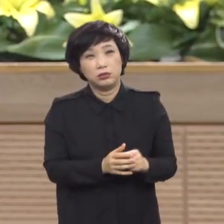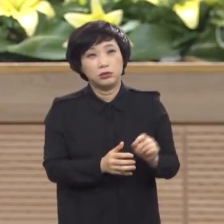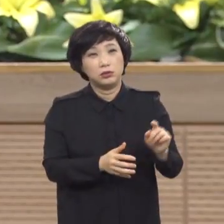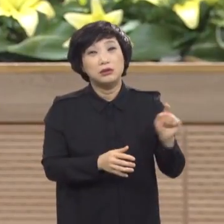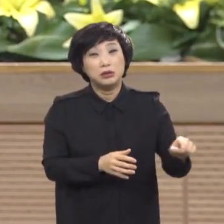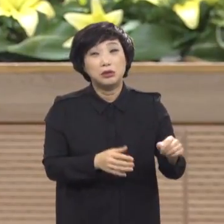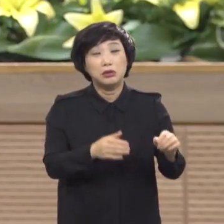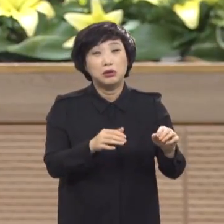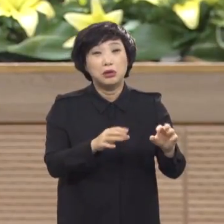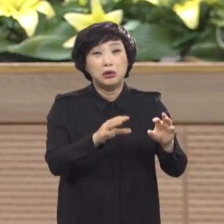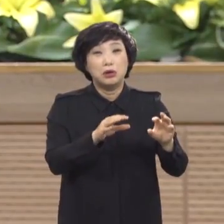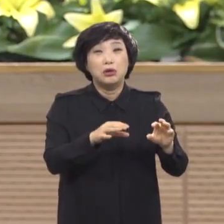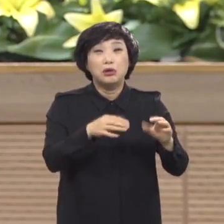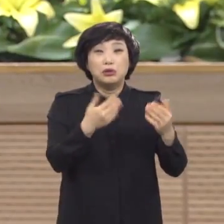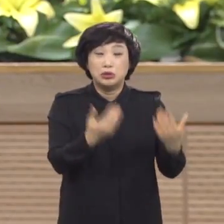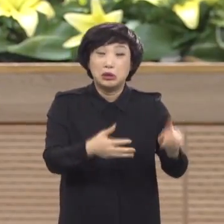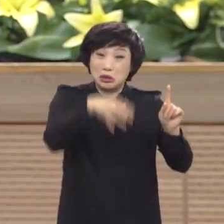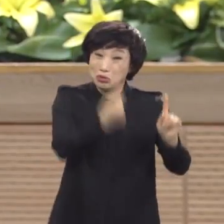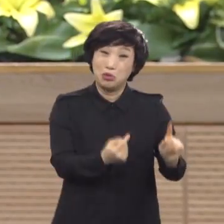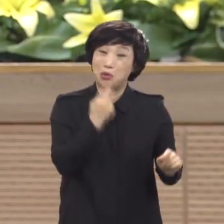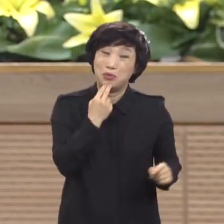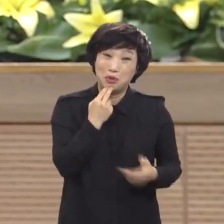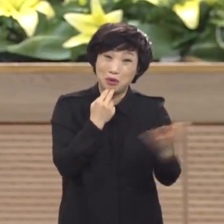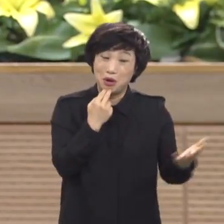1초도 쉼이 없이